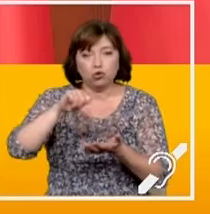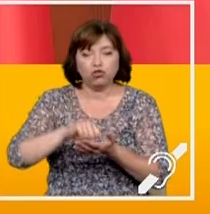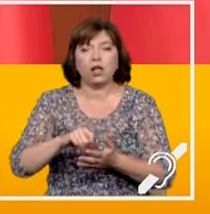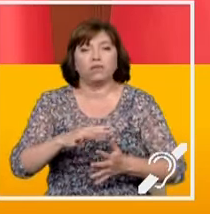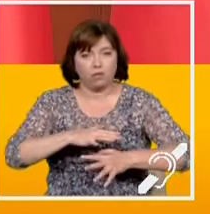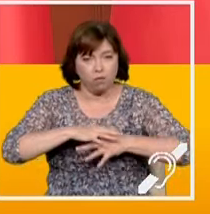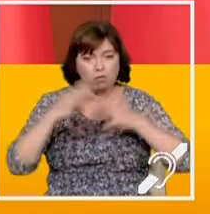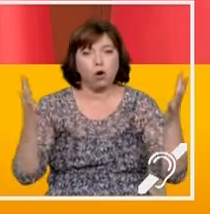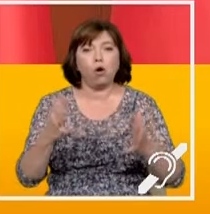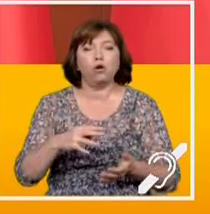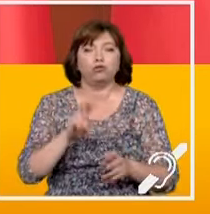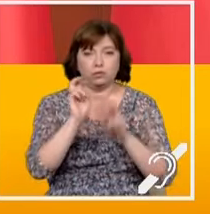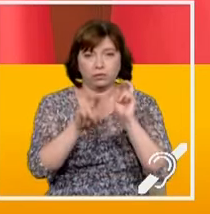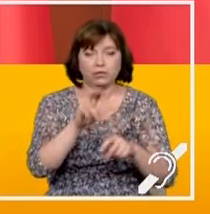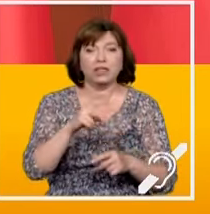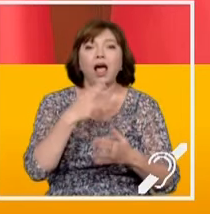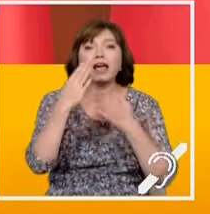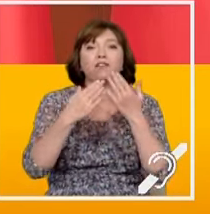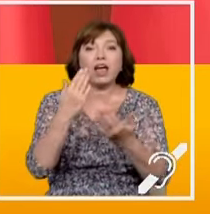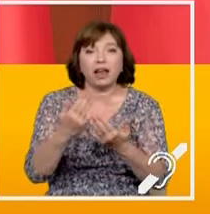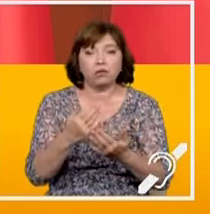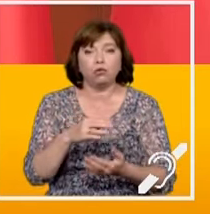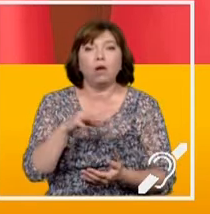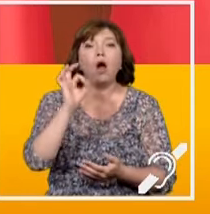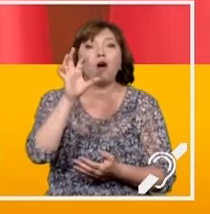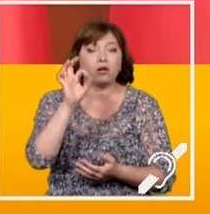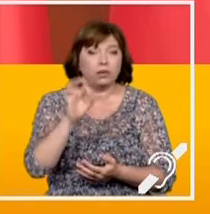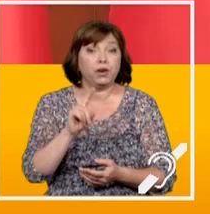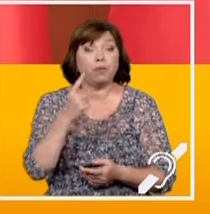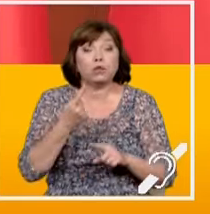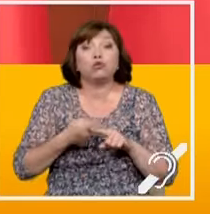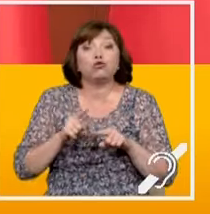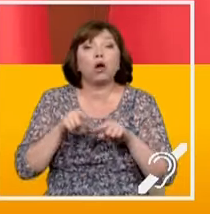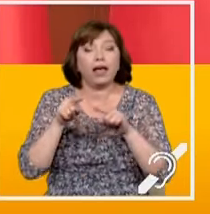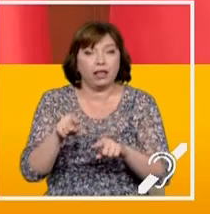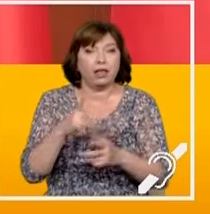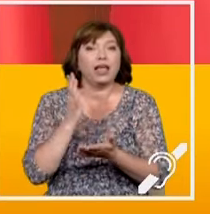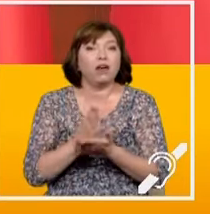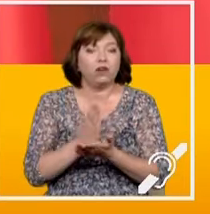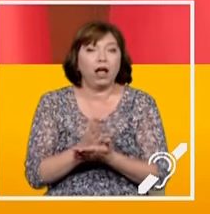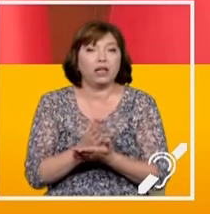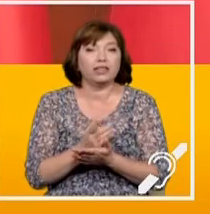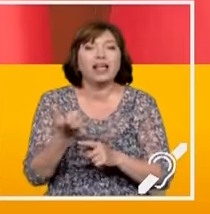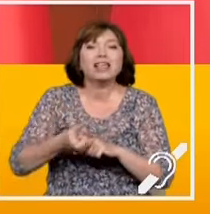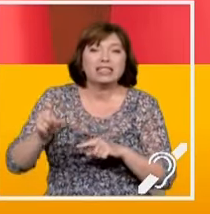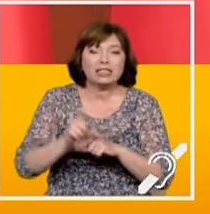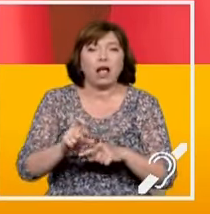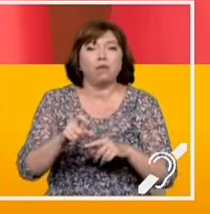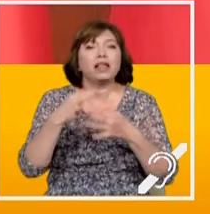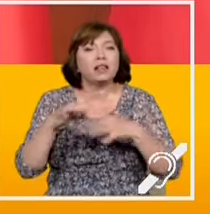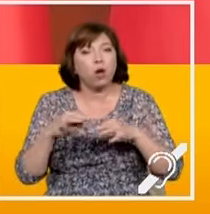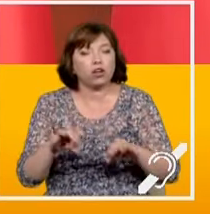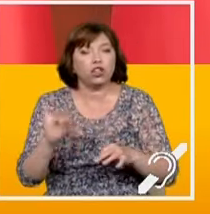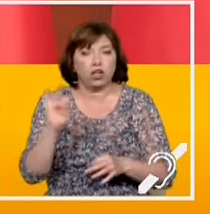mai mare la referendumul din octombrie, deoarece acesta reprezintă cea mai democratică